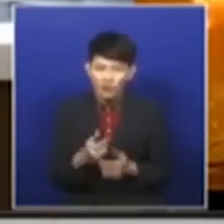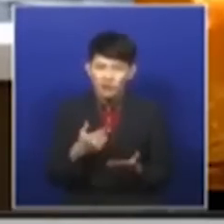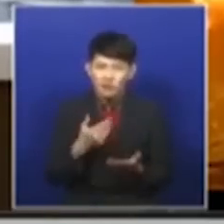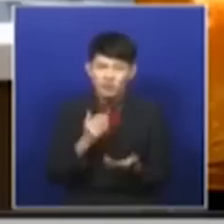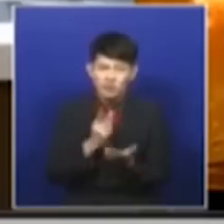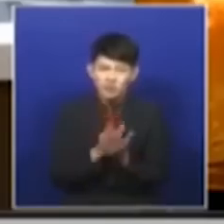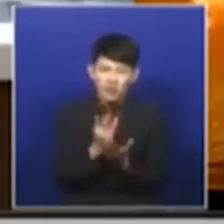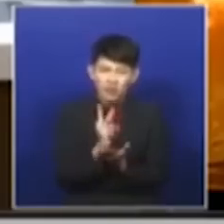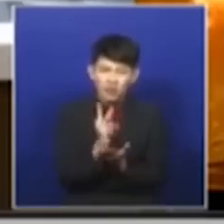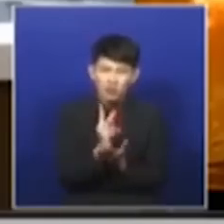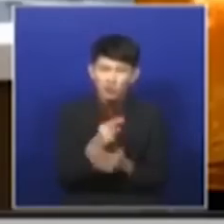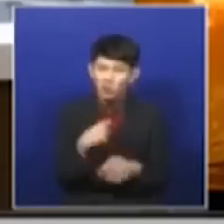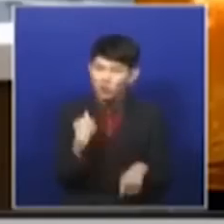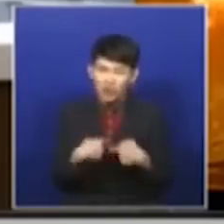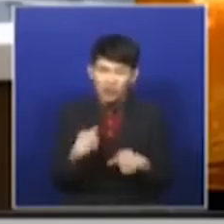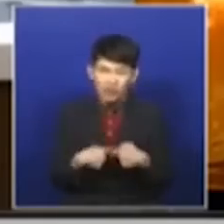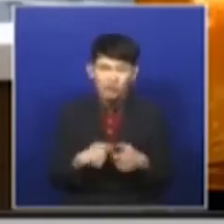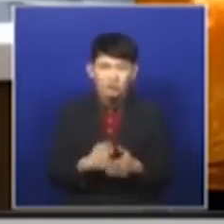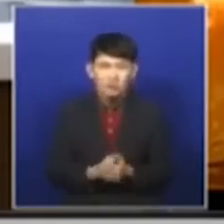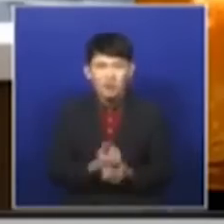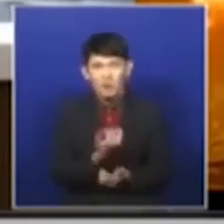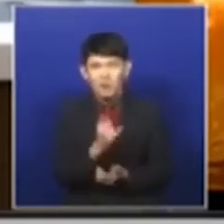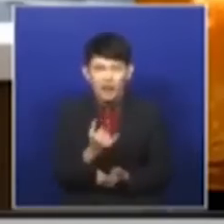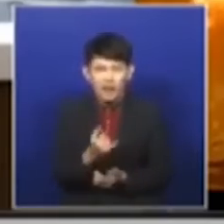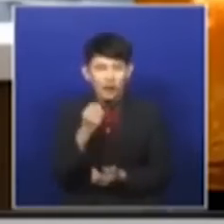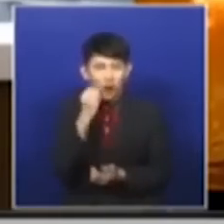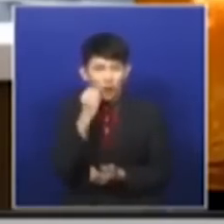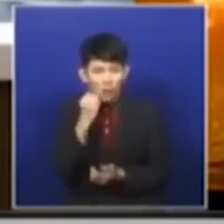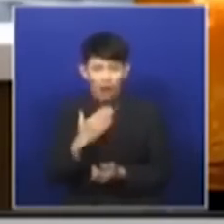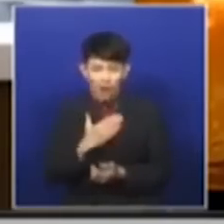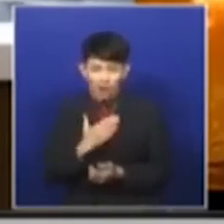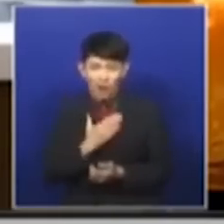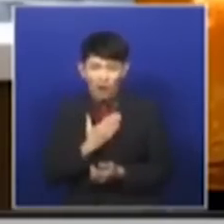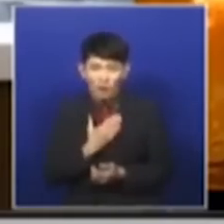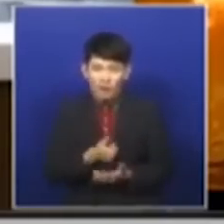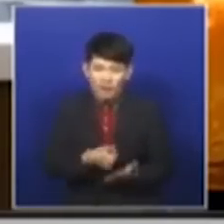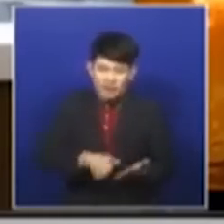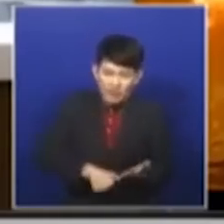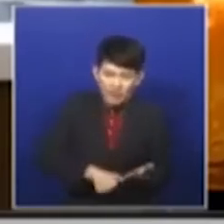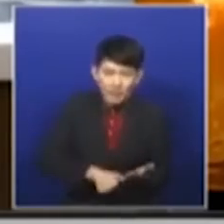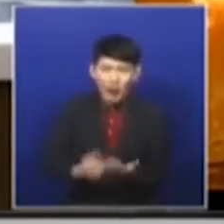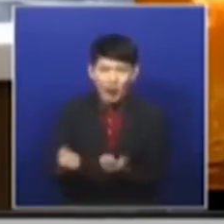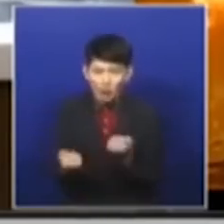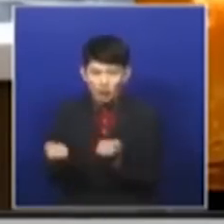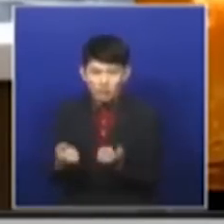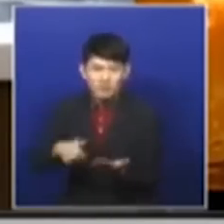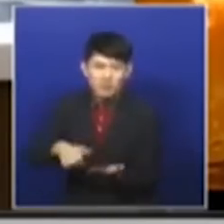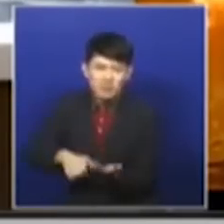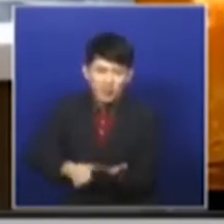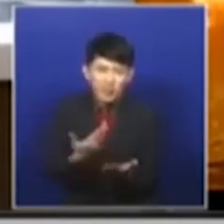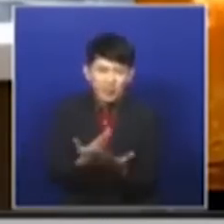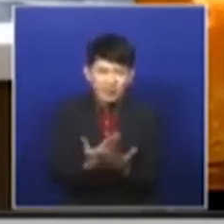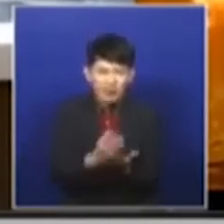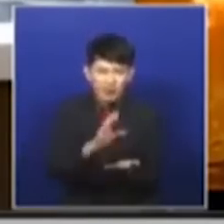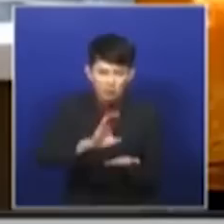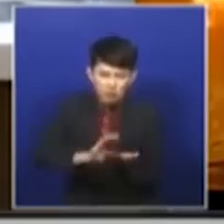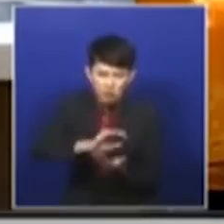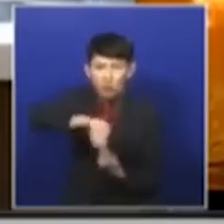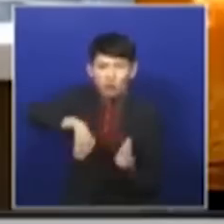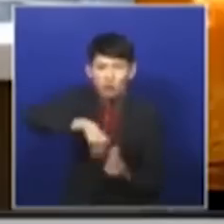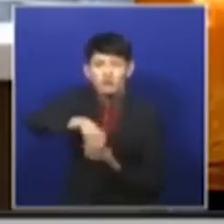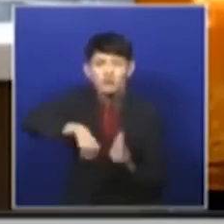ากบางทีเขาต้องเอาบ้านไปจำนองต้องเอารถไปจำนำเพื่อเอาเงินมาต่อทุนในการทำธุ